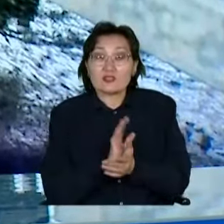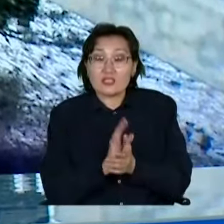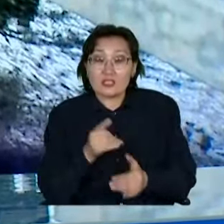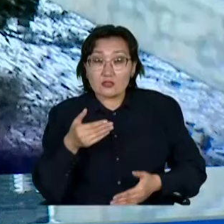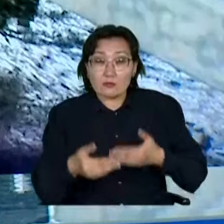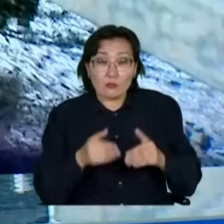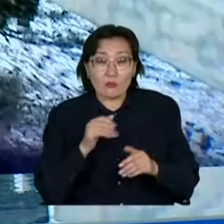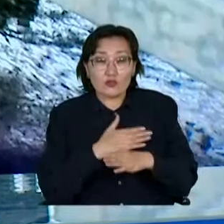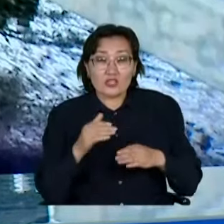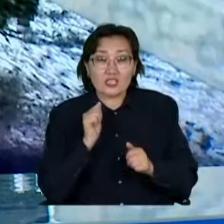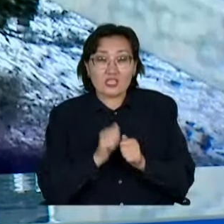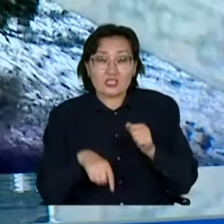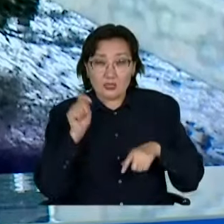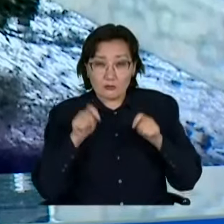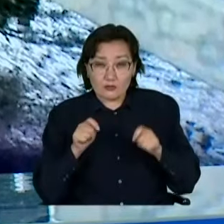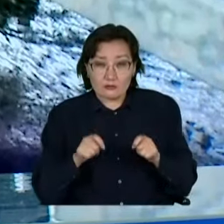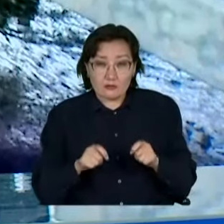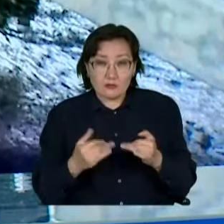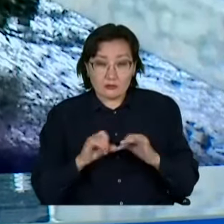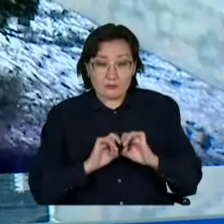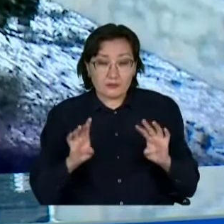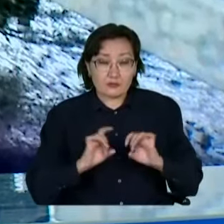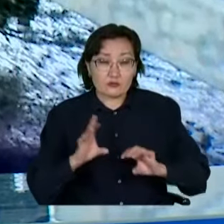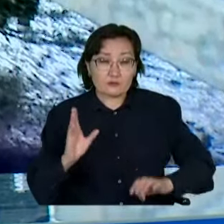каждого дождя. Елисея Томашевская продолжит.